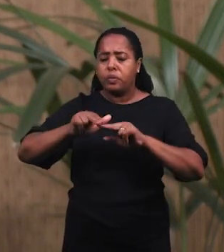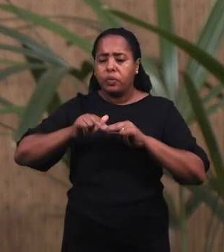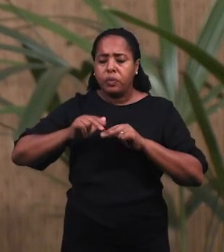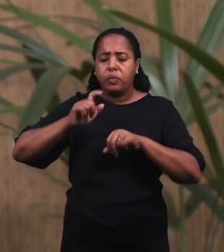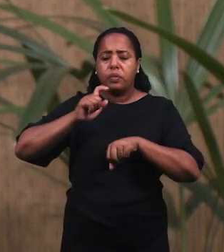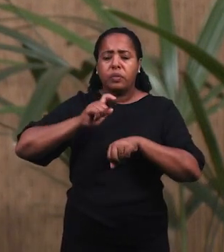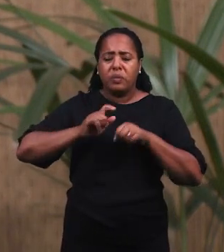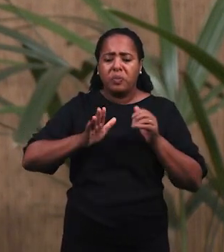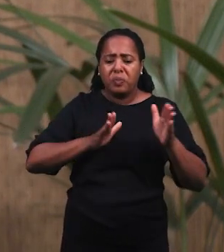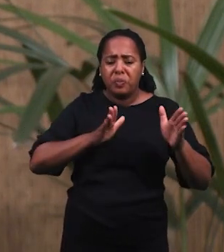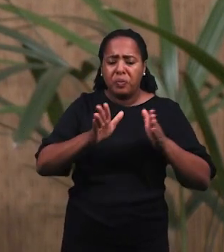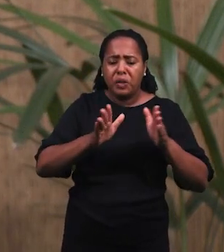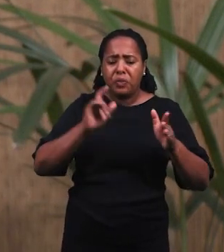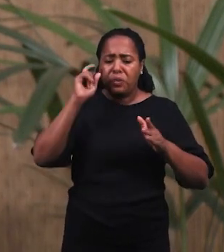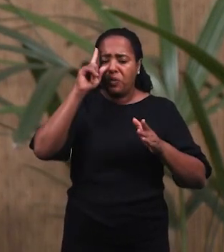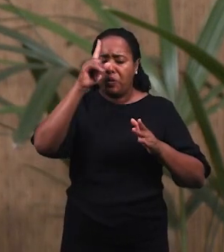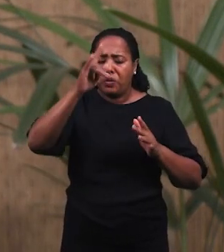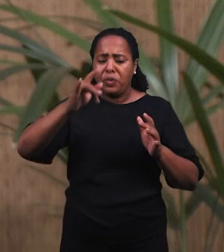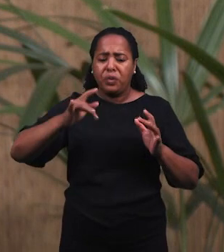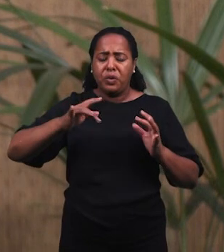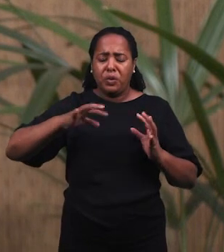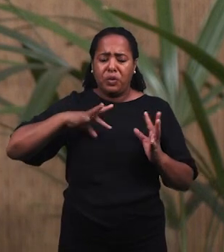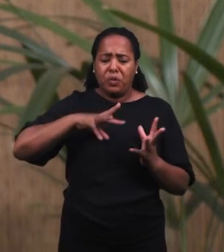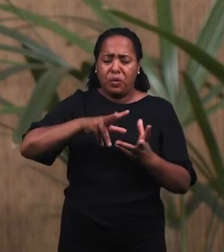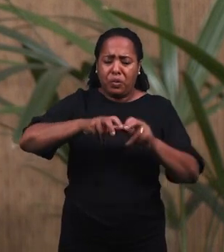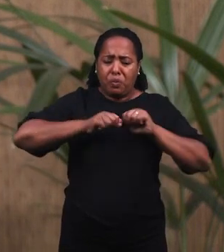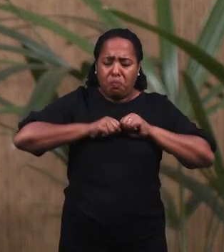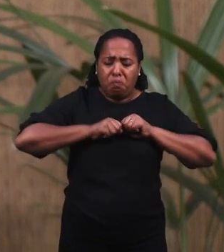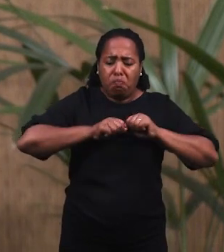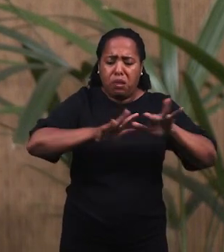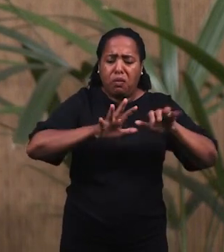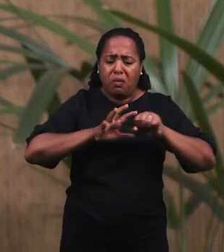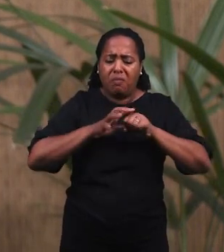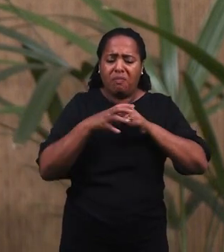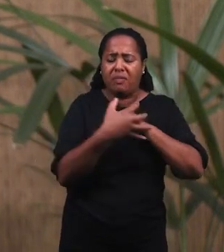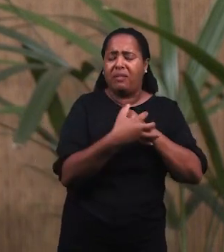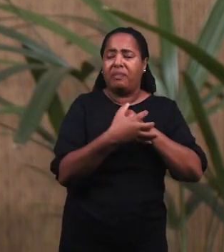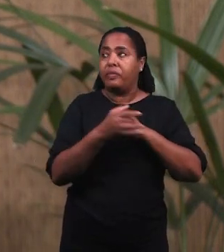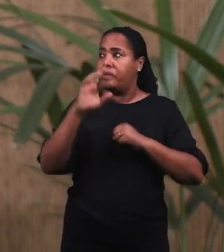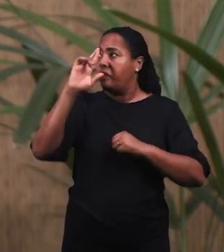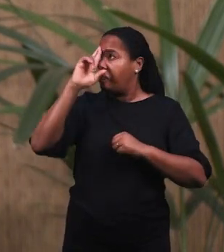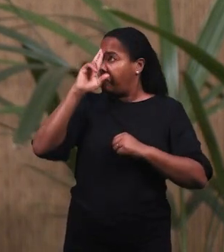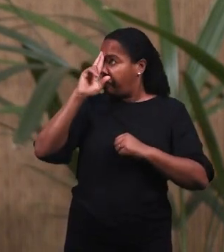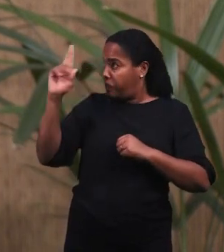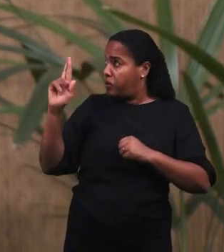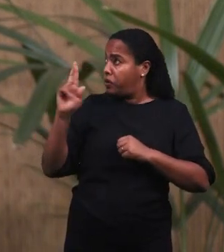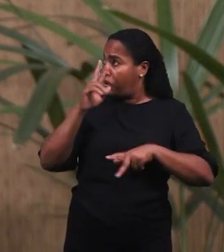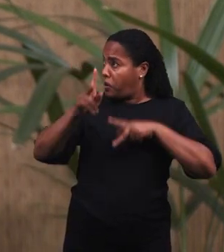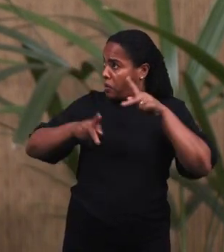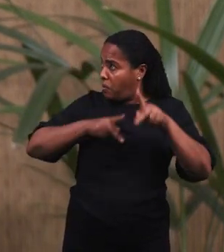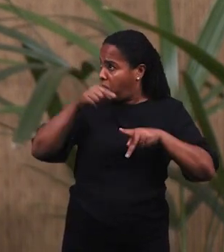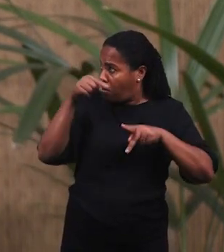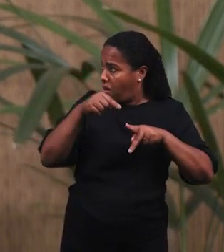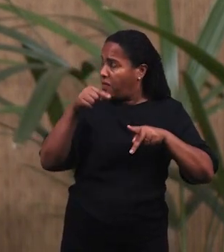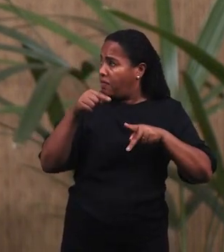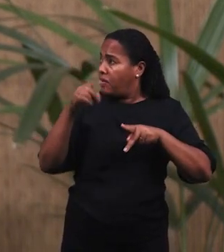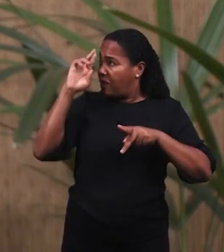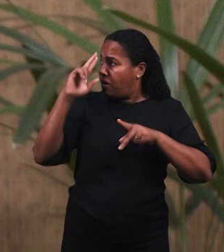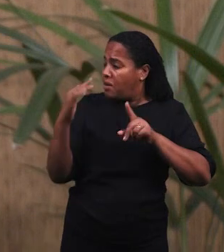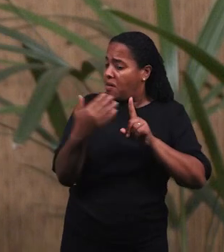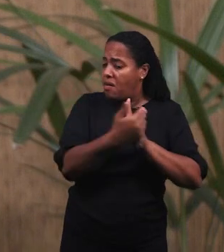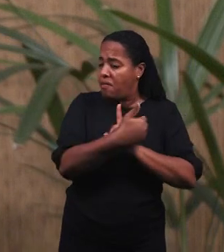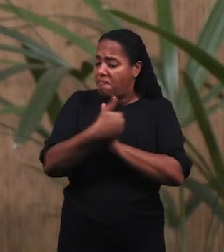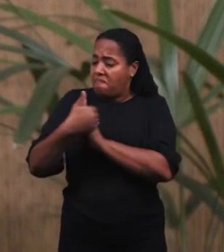Тебе, Боже, об этом моменте пандемии, в которой мы живем, чтобы Ты, Господь, мог сохранить народ